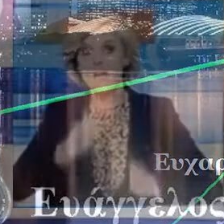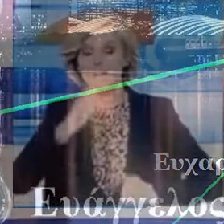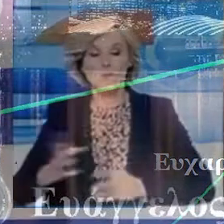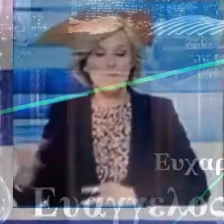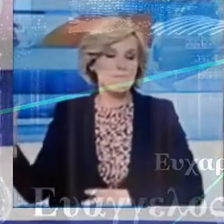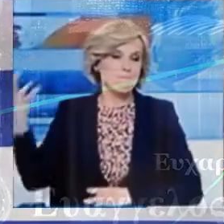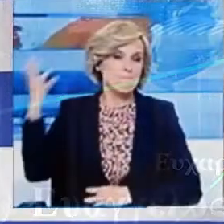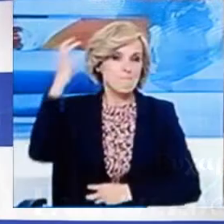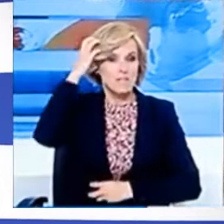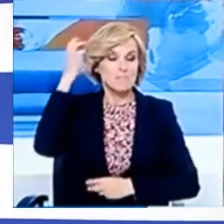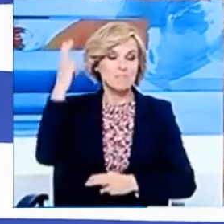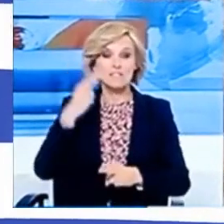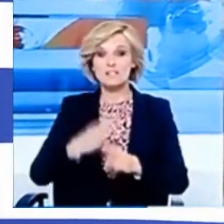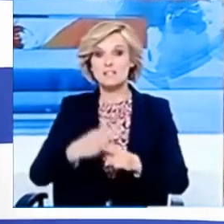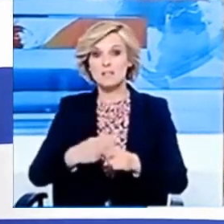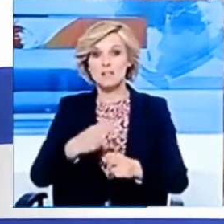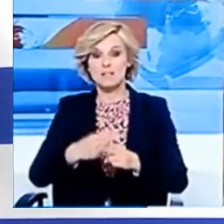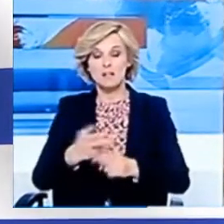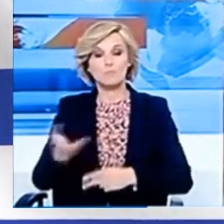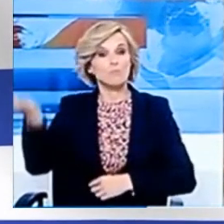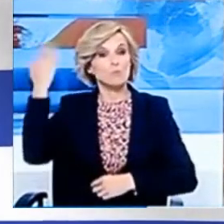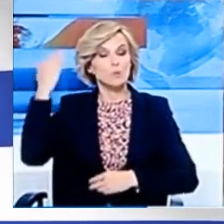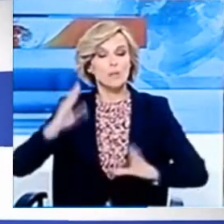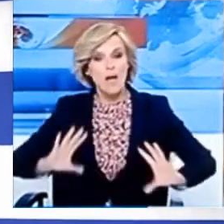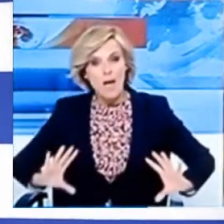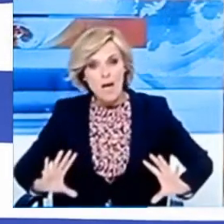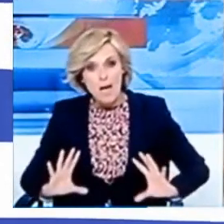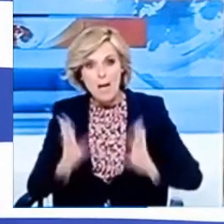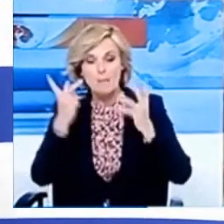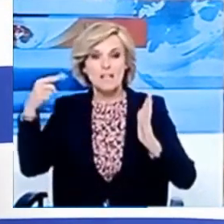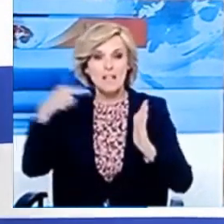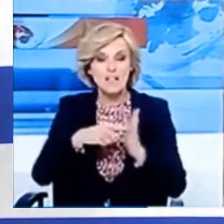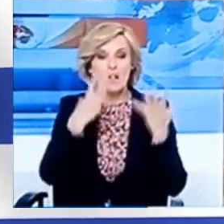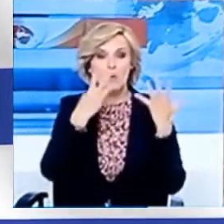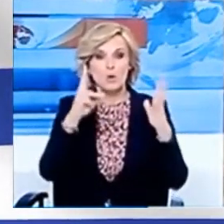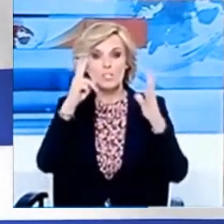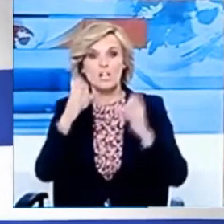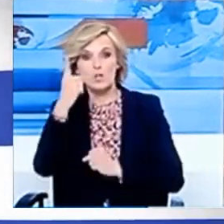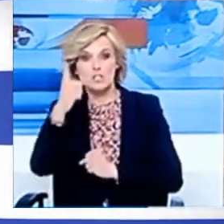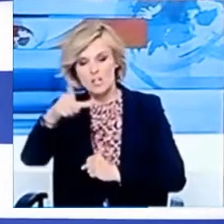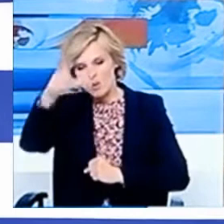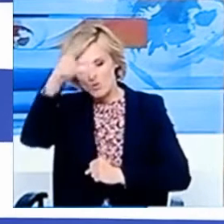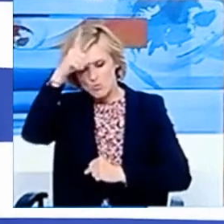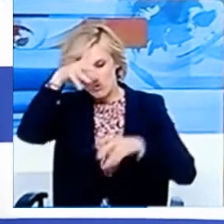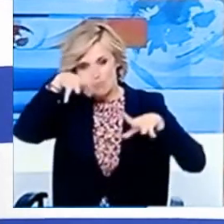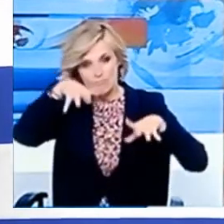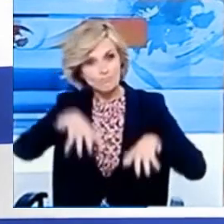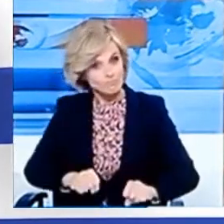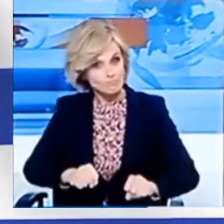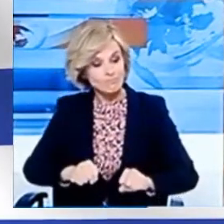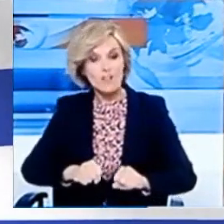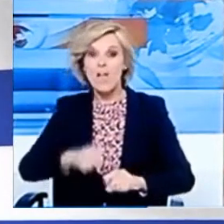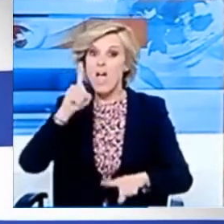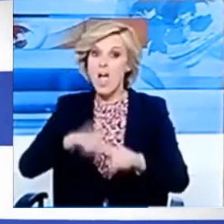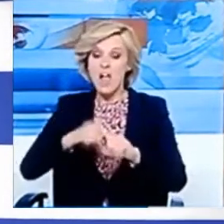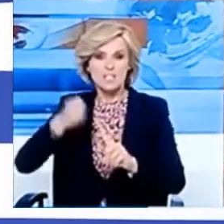δική μας μνήμη. Με την Επανάσταση του 1821 ενάντια στον Οθωμανικό Δεσποτισμό, ο λαός μας διεκδίκησε